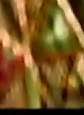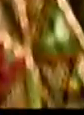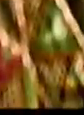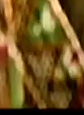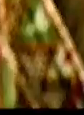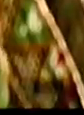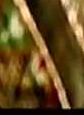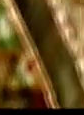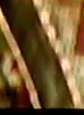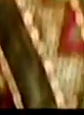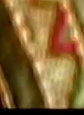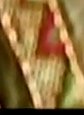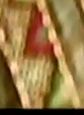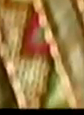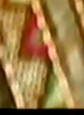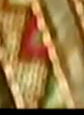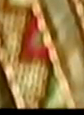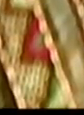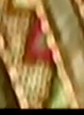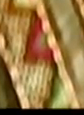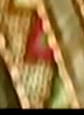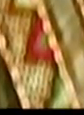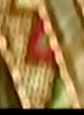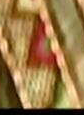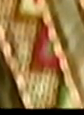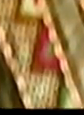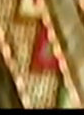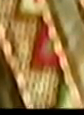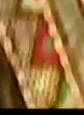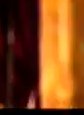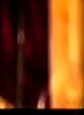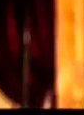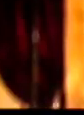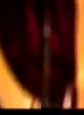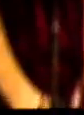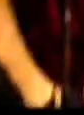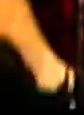Хатантан шагж яваад минь нөгөн үр төрүүллээ.